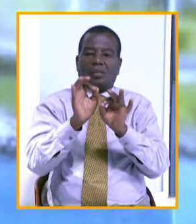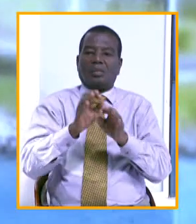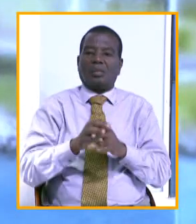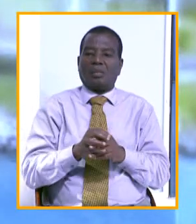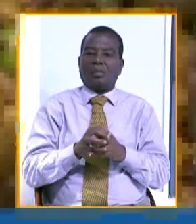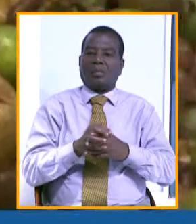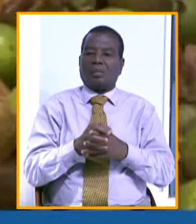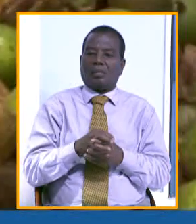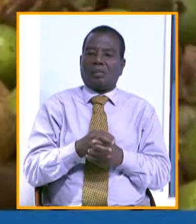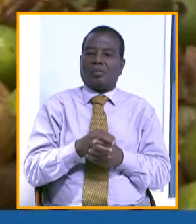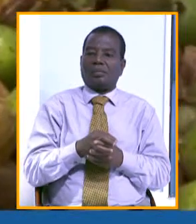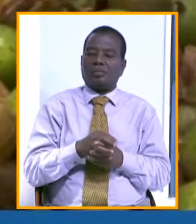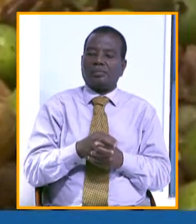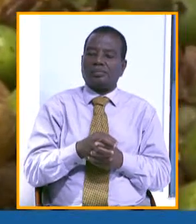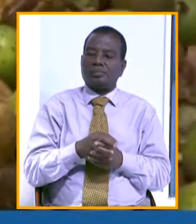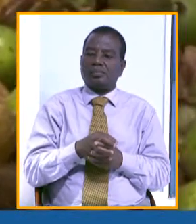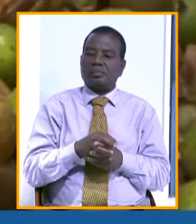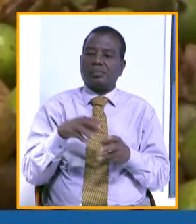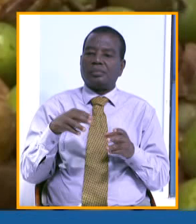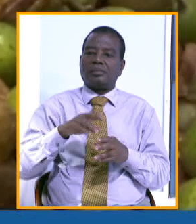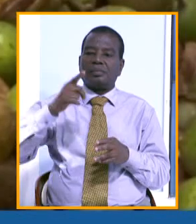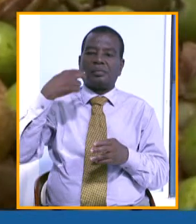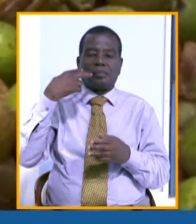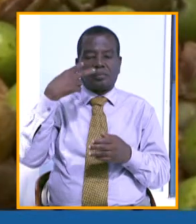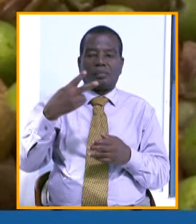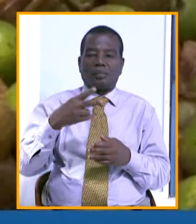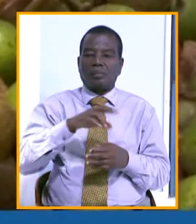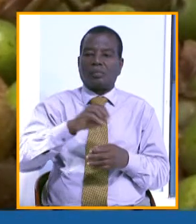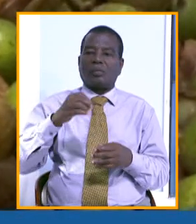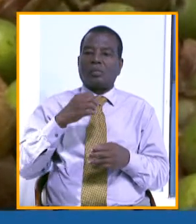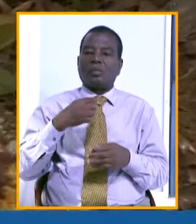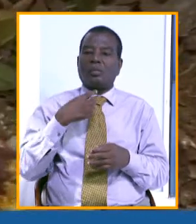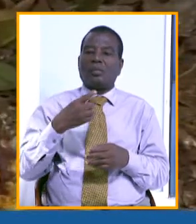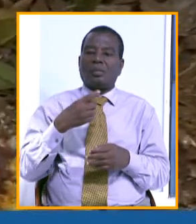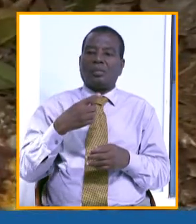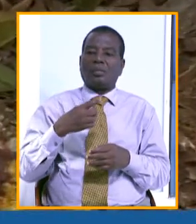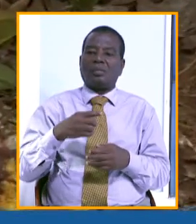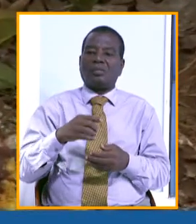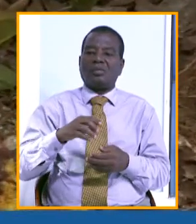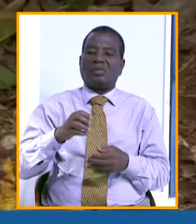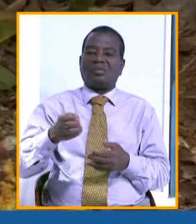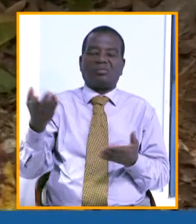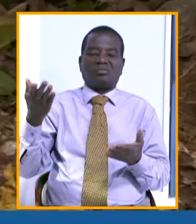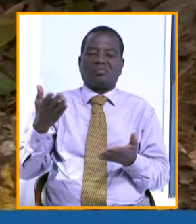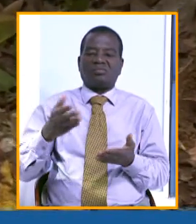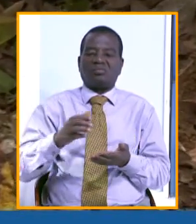Bangbou. À première vue, on dirait un tas d'immondices. Ces fruits en état de putréfaction